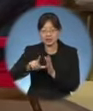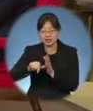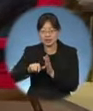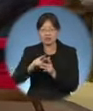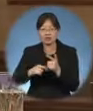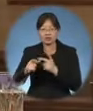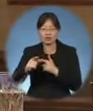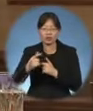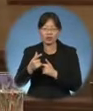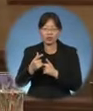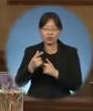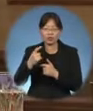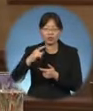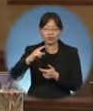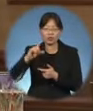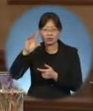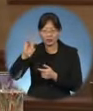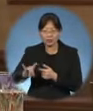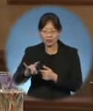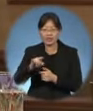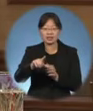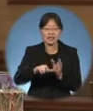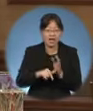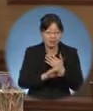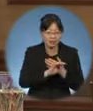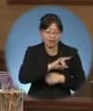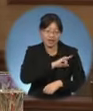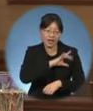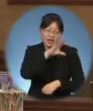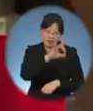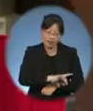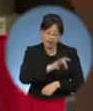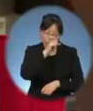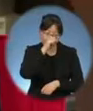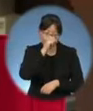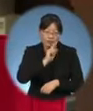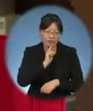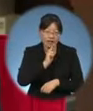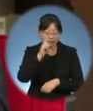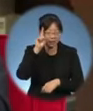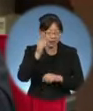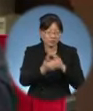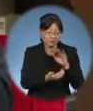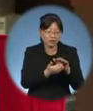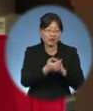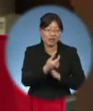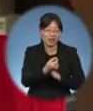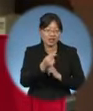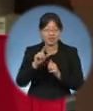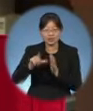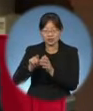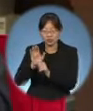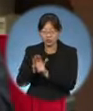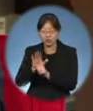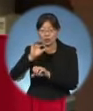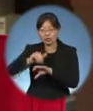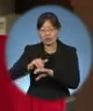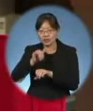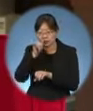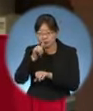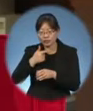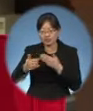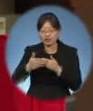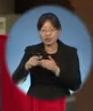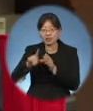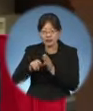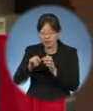얘기하는 게 더 정확할 것 같습니다. 그때 그거 하면 제일 좋을 시기. 맞습니다. 그런 바로 거. 그겁니다. 그때 네, 네. 그걸 도와주고 그 훈련을 그때 하고 그